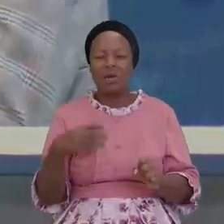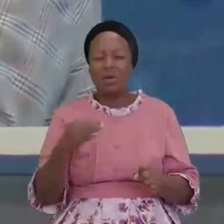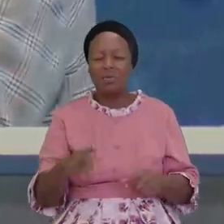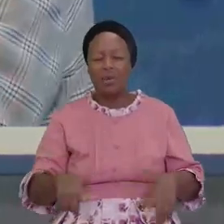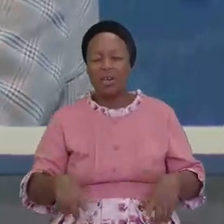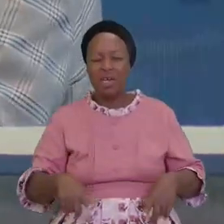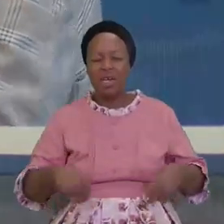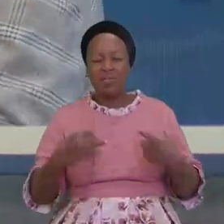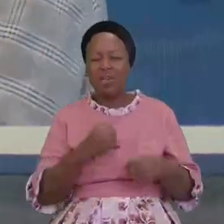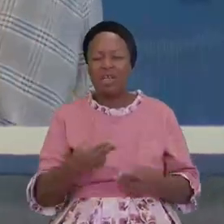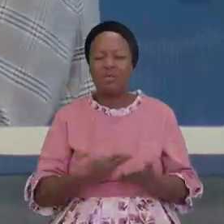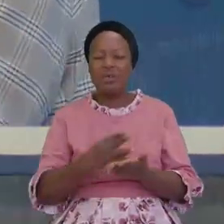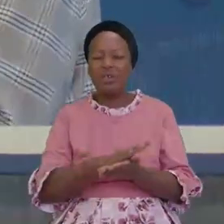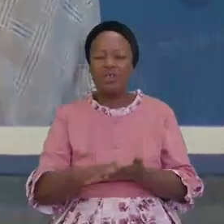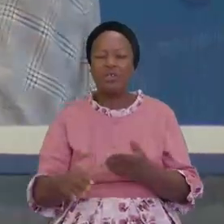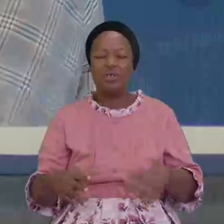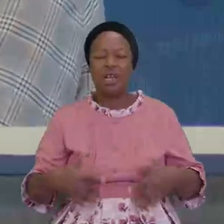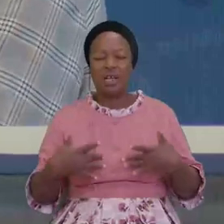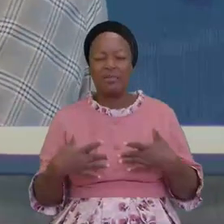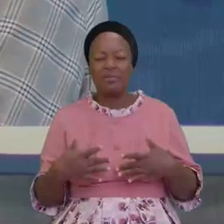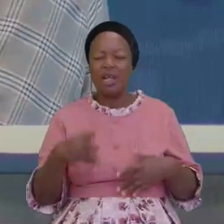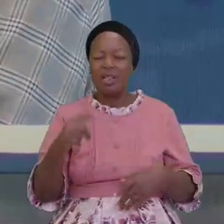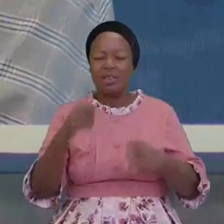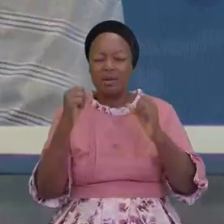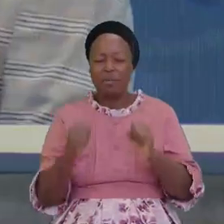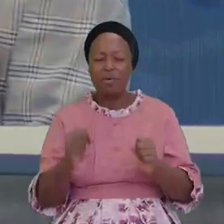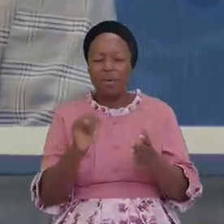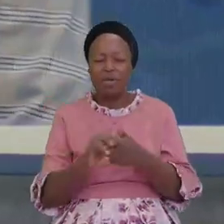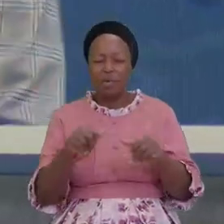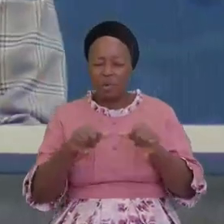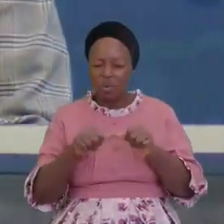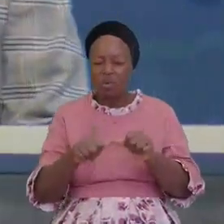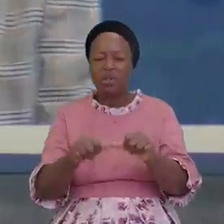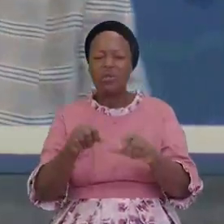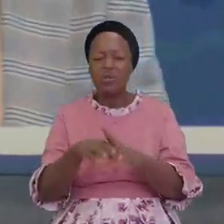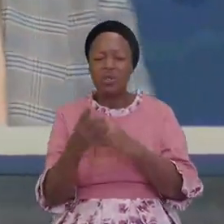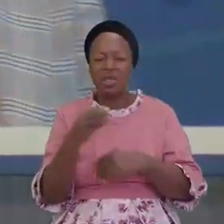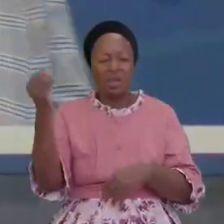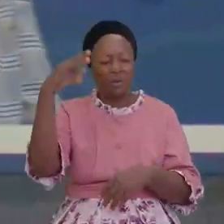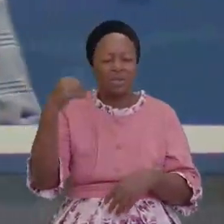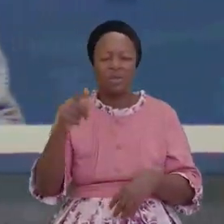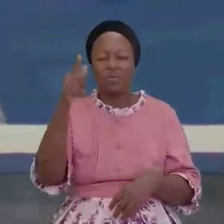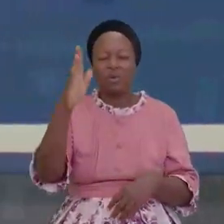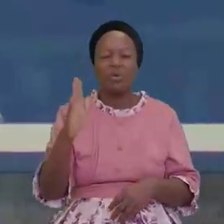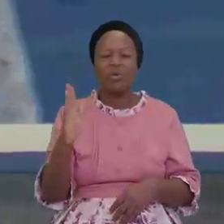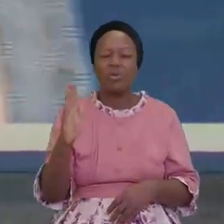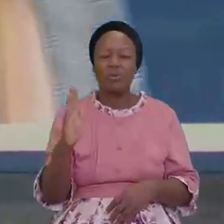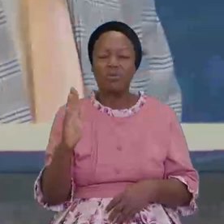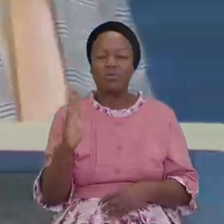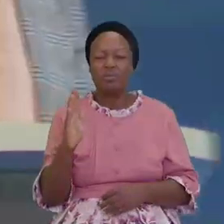La puissance pour mener une vie de justice. La puissance pour continuer dans la grâce du Seigneur.